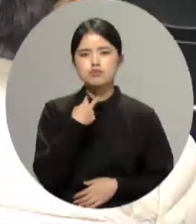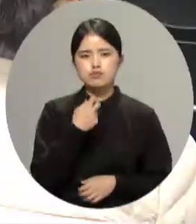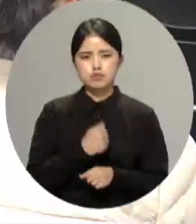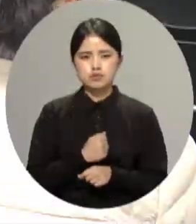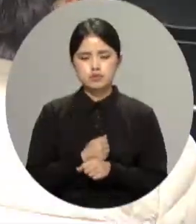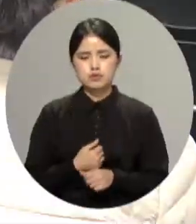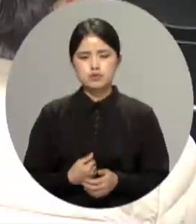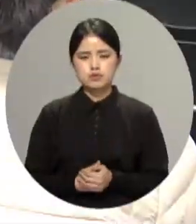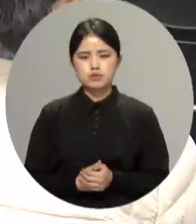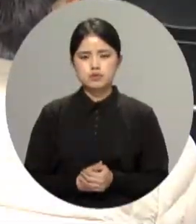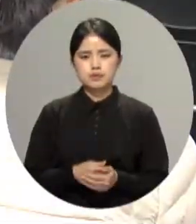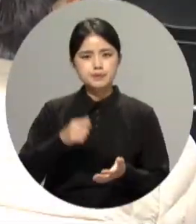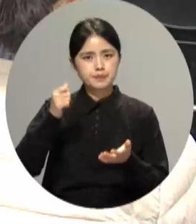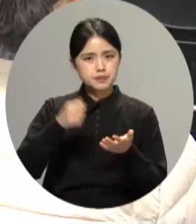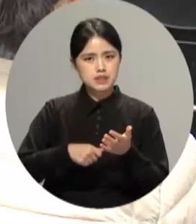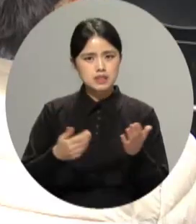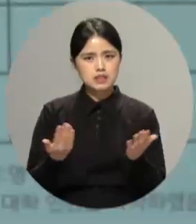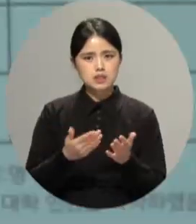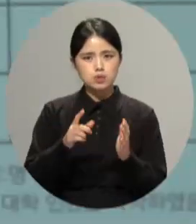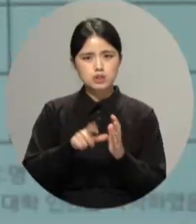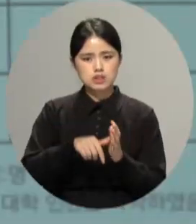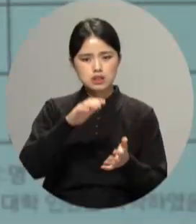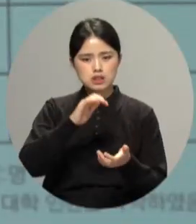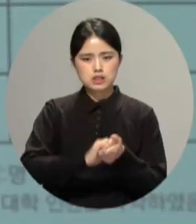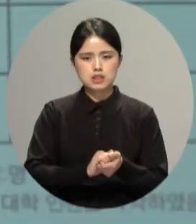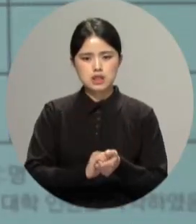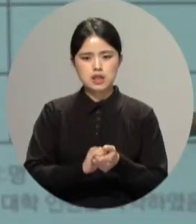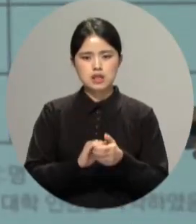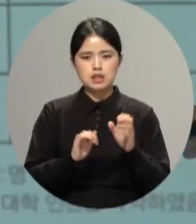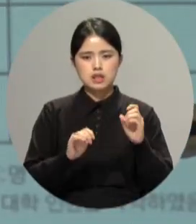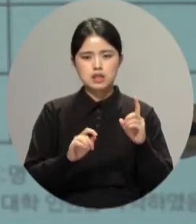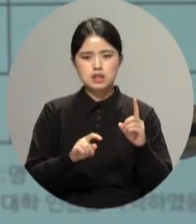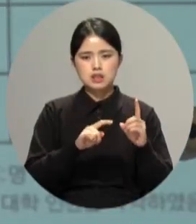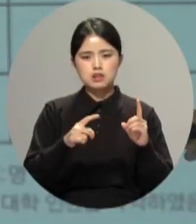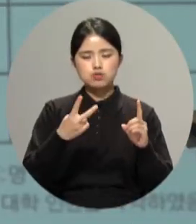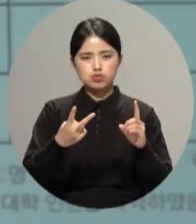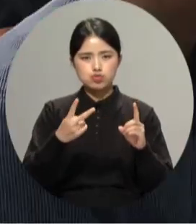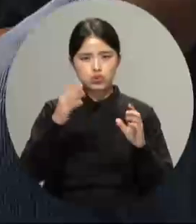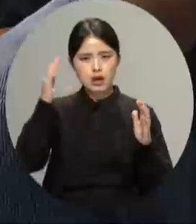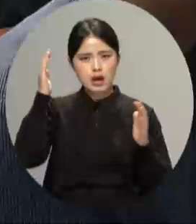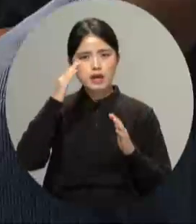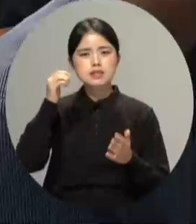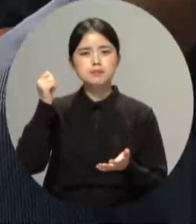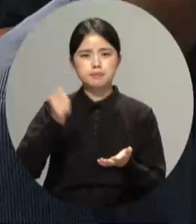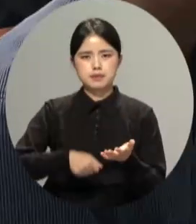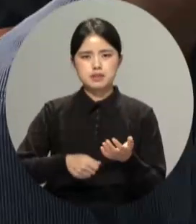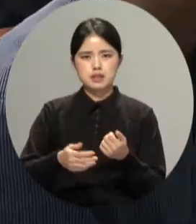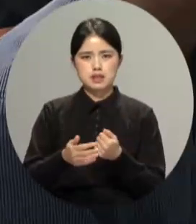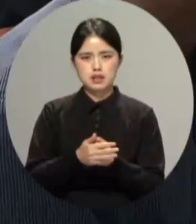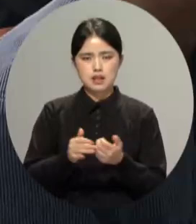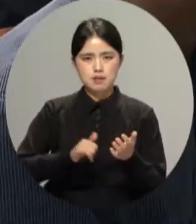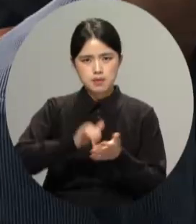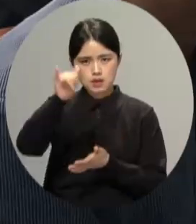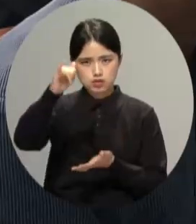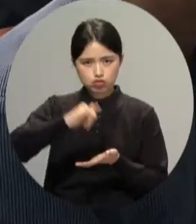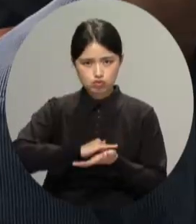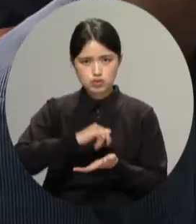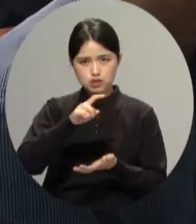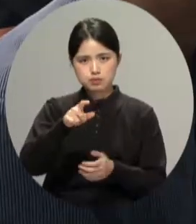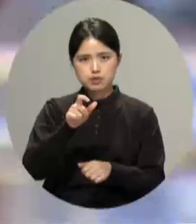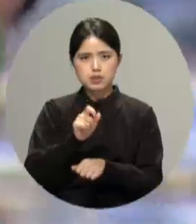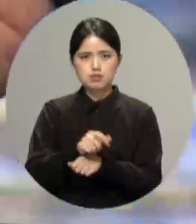보통 유학생들의 비자는 근로시간이 제한된 D2, 즉 유학비자로 출입국 사무소에 허가를 받아야 취업이